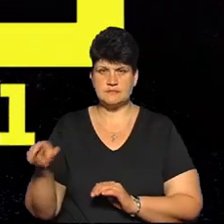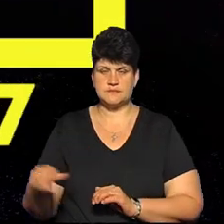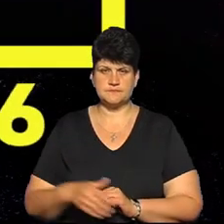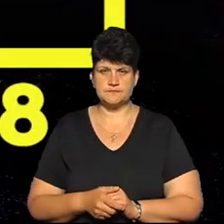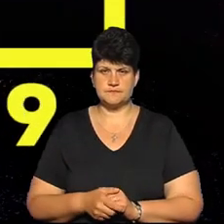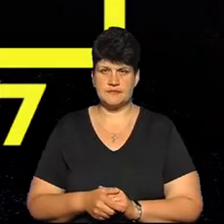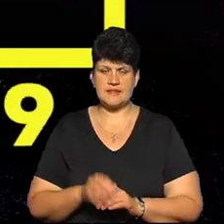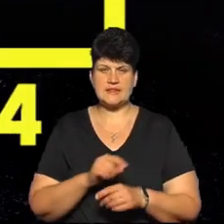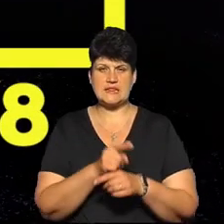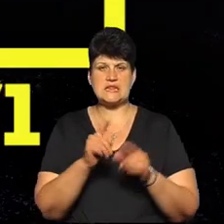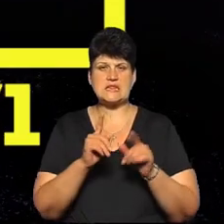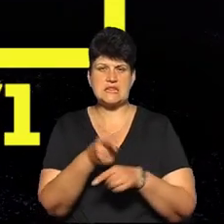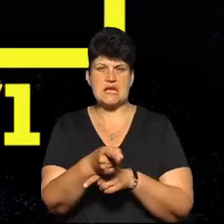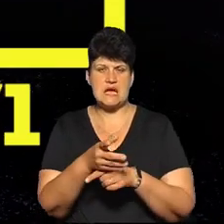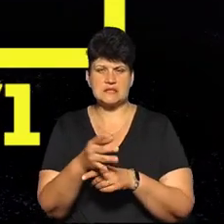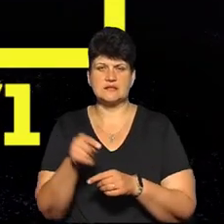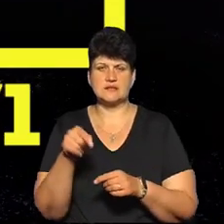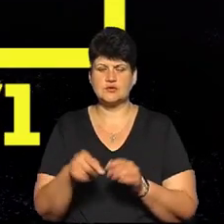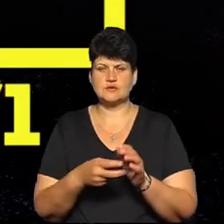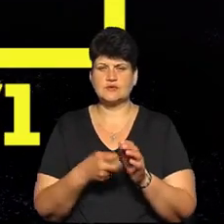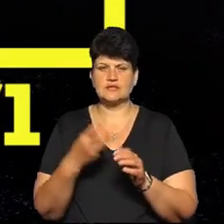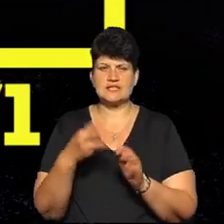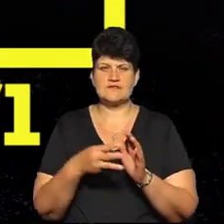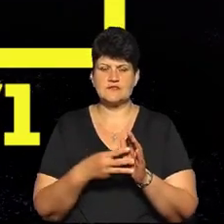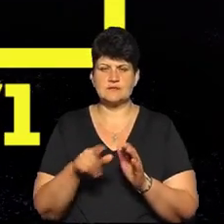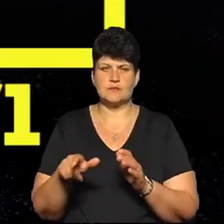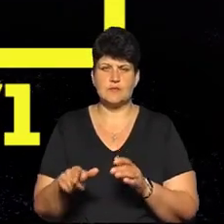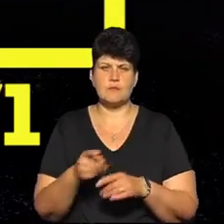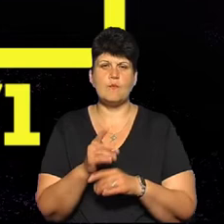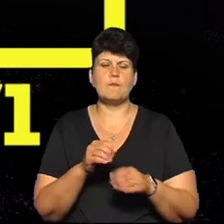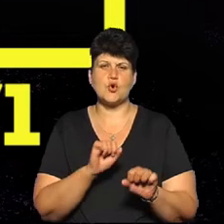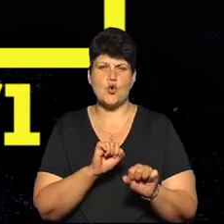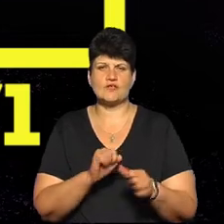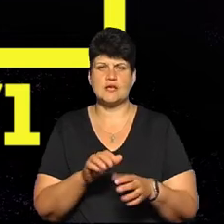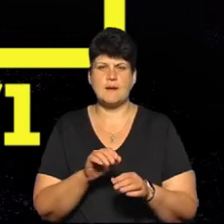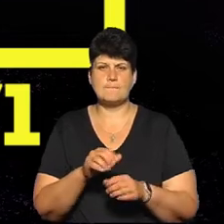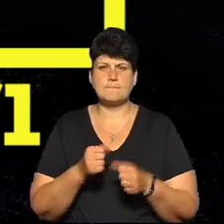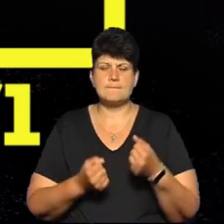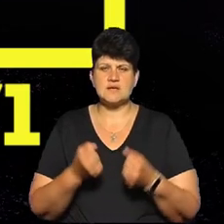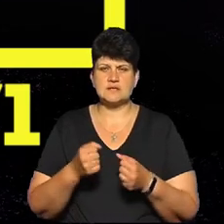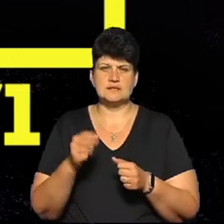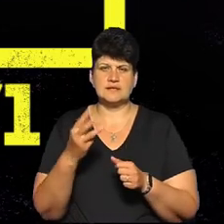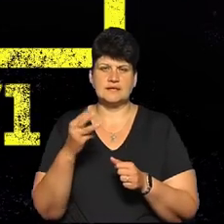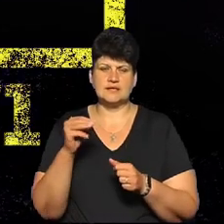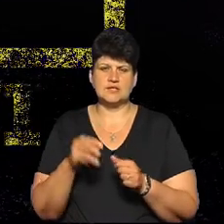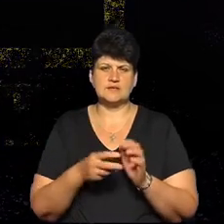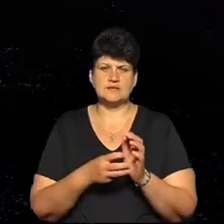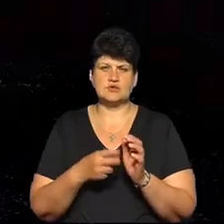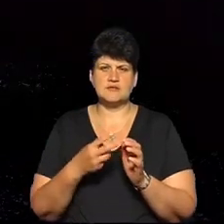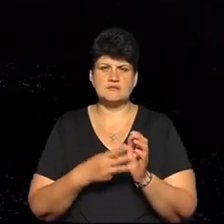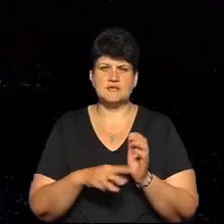Танки – 1738 одиниць, бойові броньовані машини – 3971 одиниця,